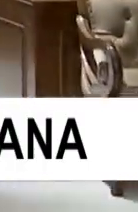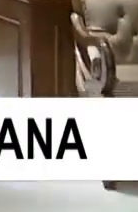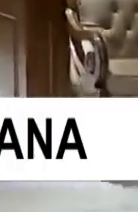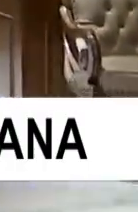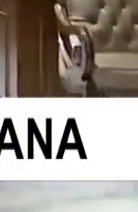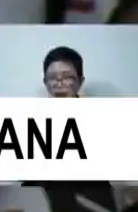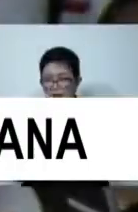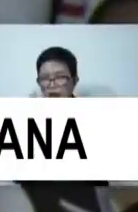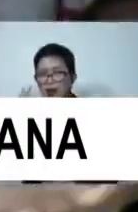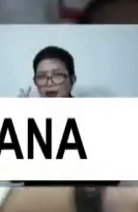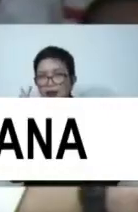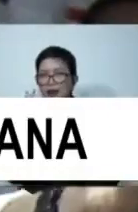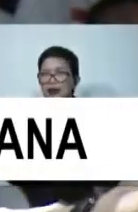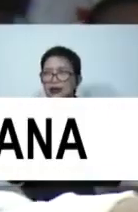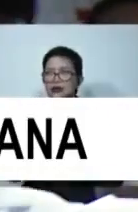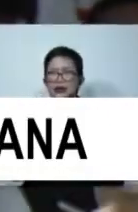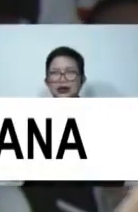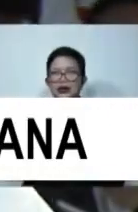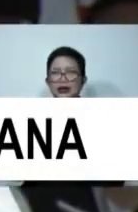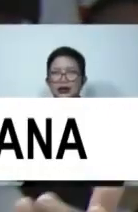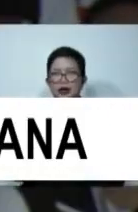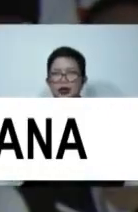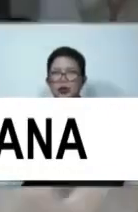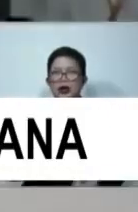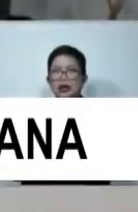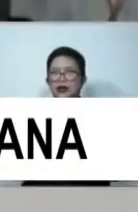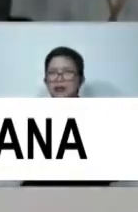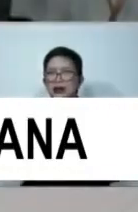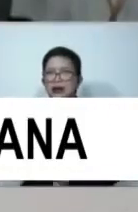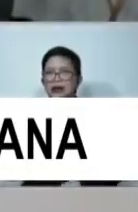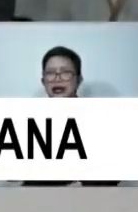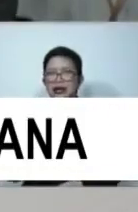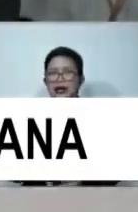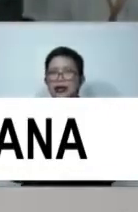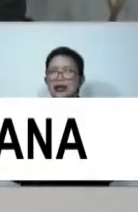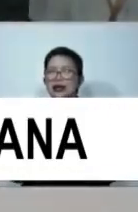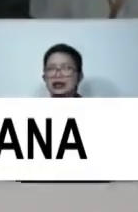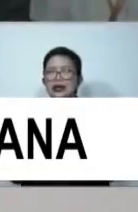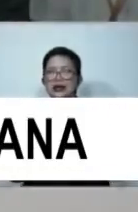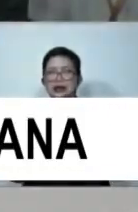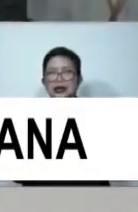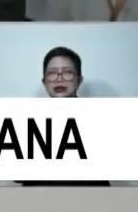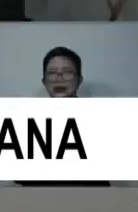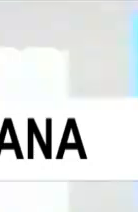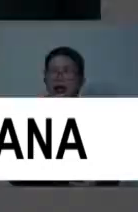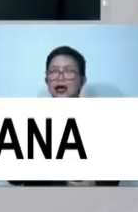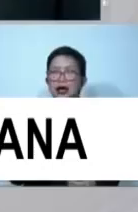Mohon maaf. Saya tidak enak karena dua kawan saya sedang nagih janji dan membuka buku